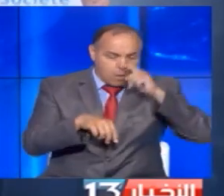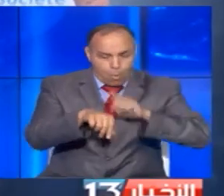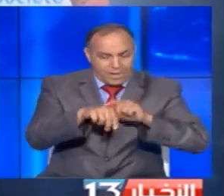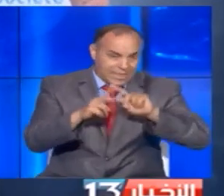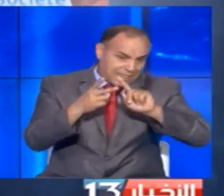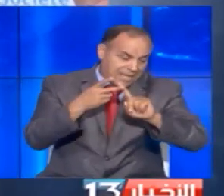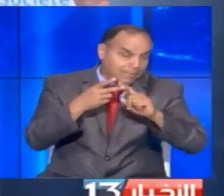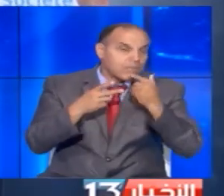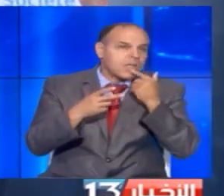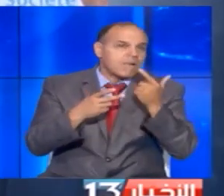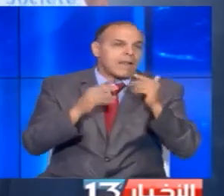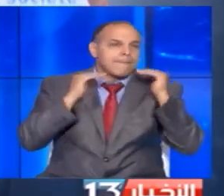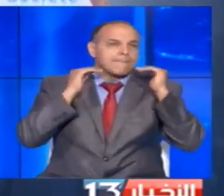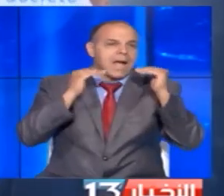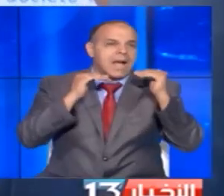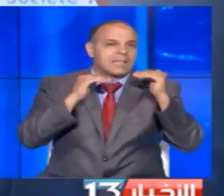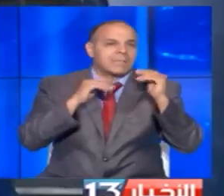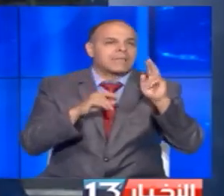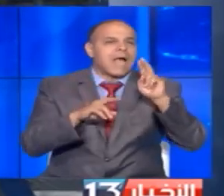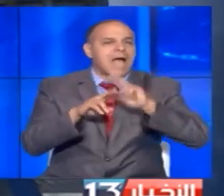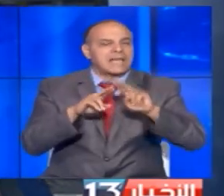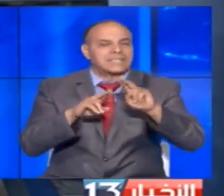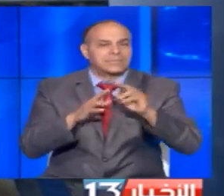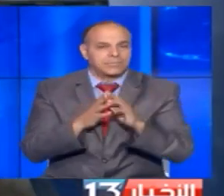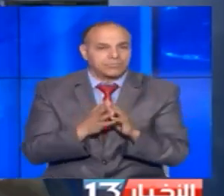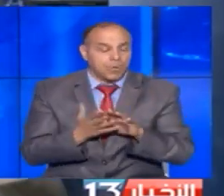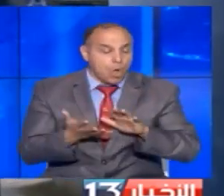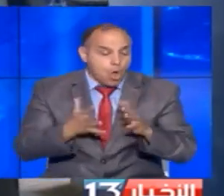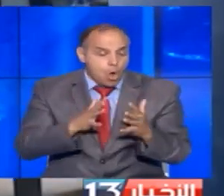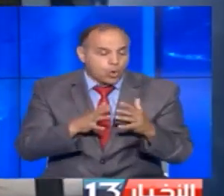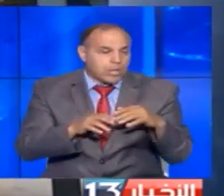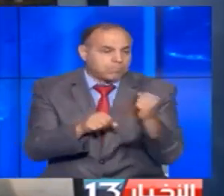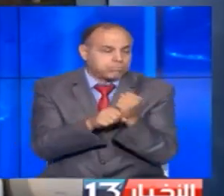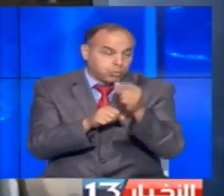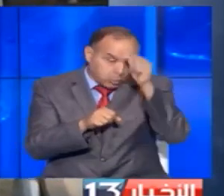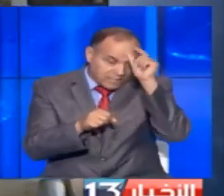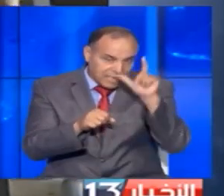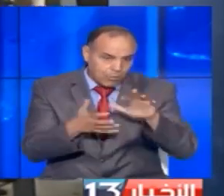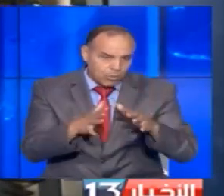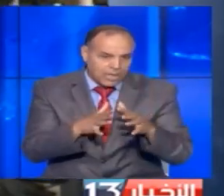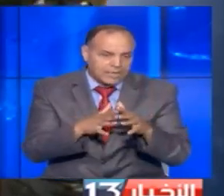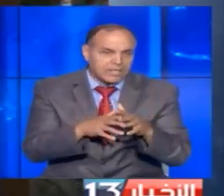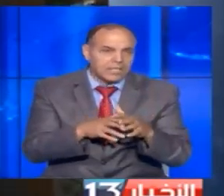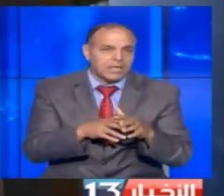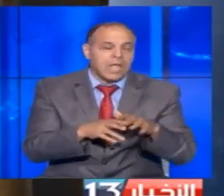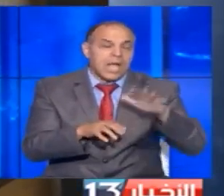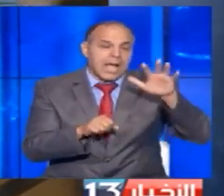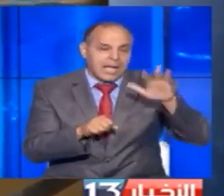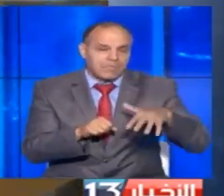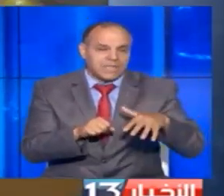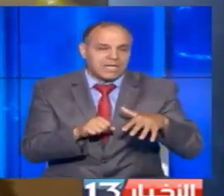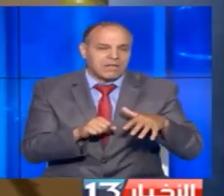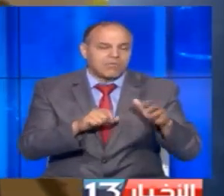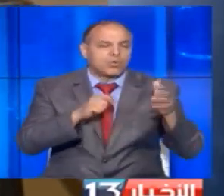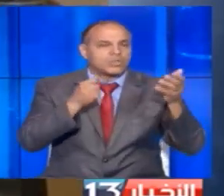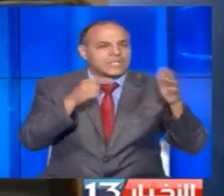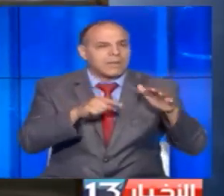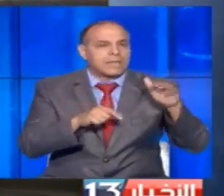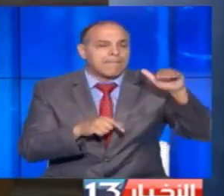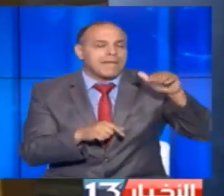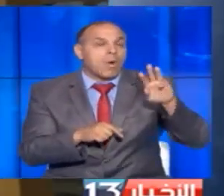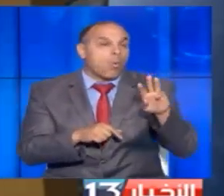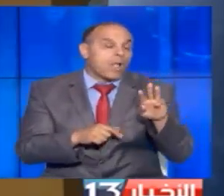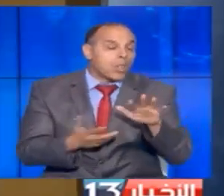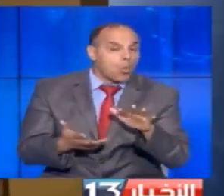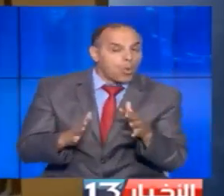بالنسبه المحطه قدره انتاجهم وطني تقدر بخمسه الاف وسبعمائه ميغا وات